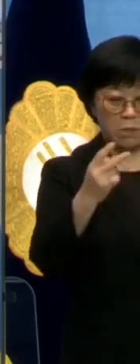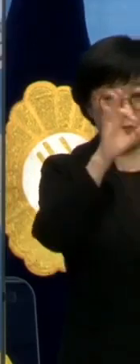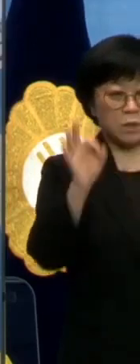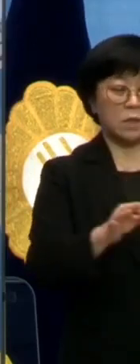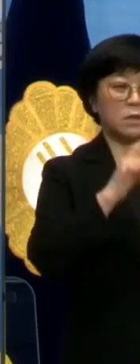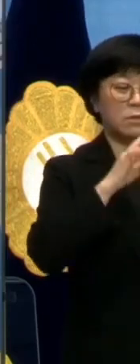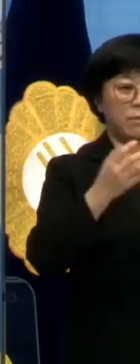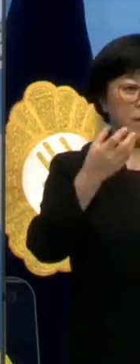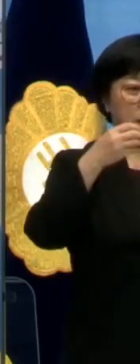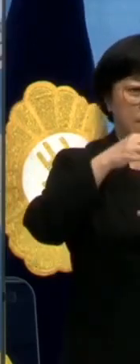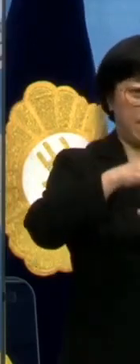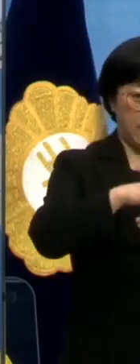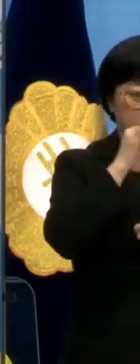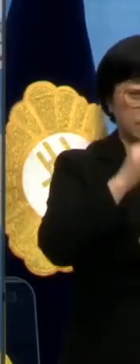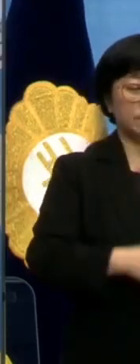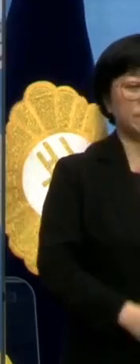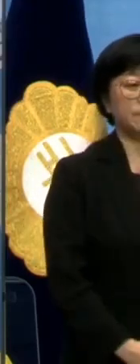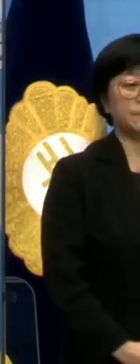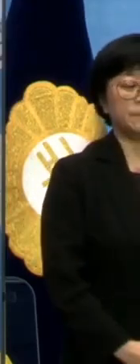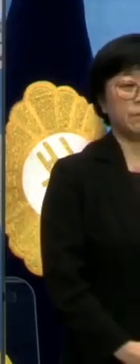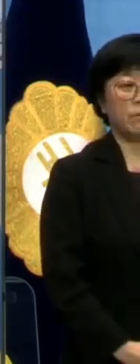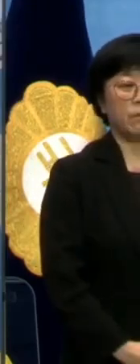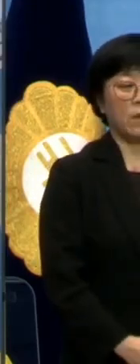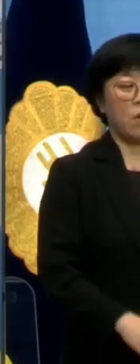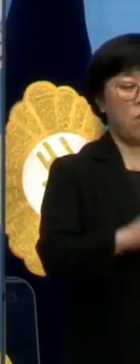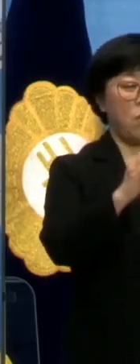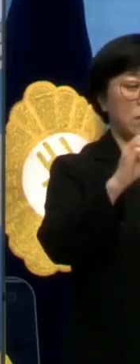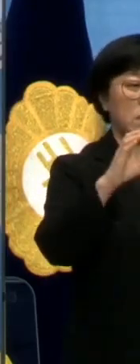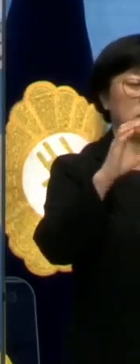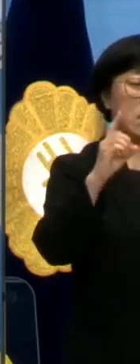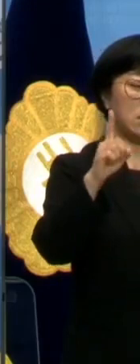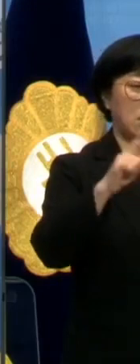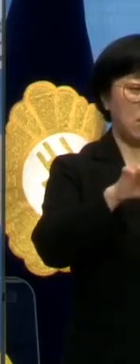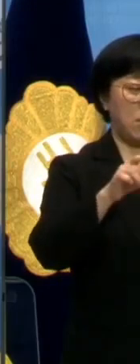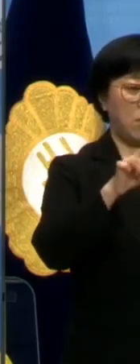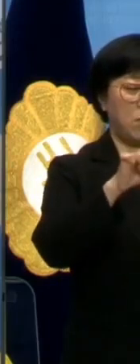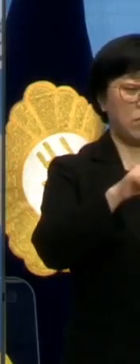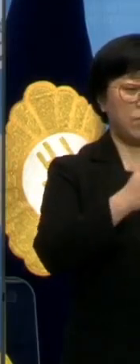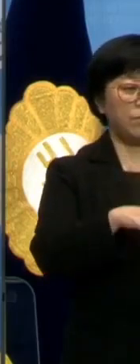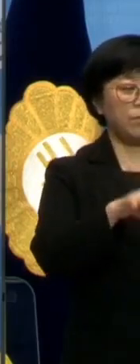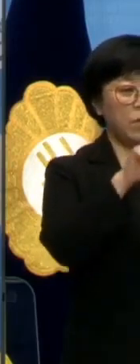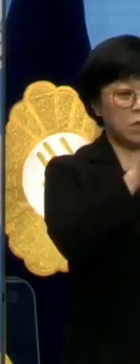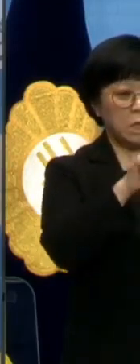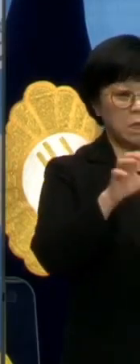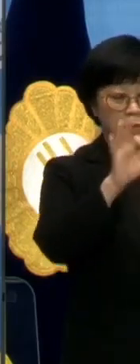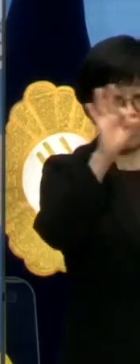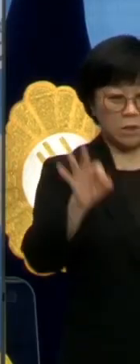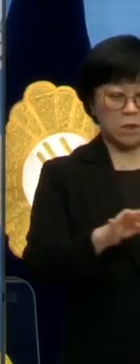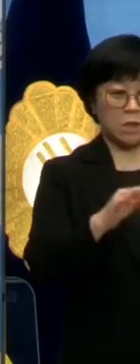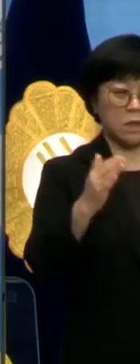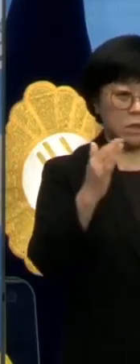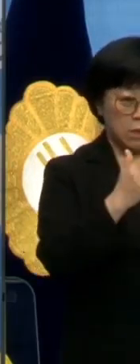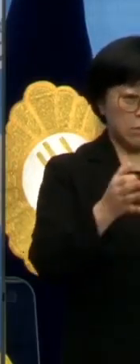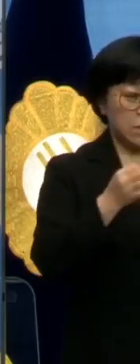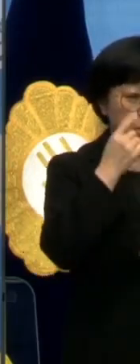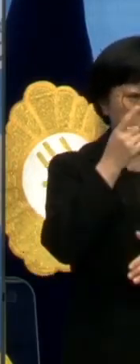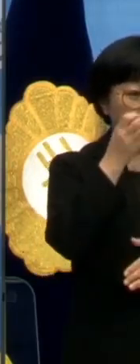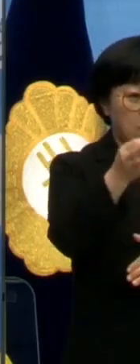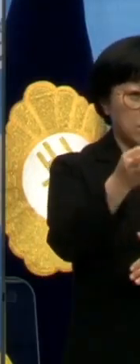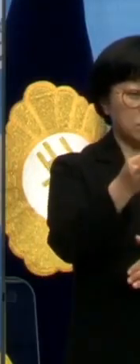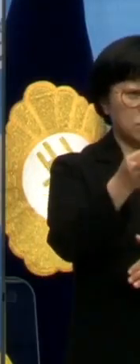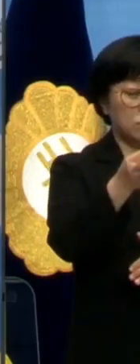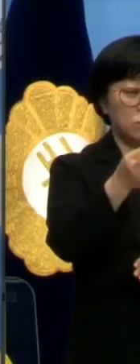6.2%에 머무르고 있습니다. OECD 회원국이 평균 약 10% 가구의 주거급여를 제공하는 것에